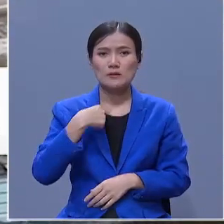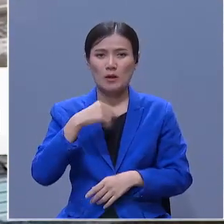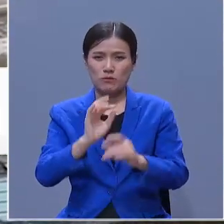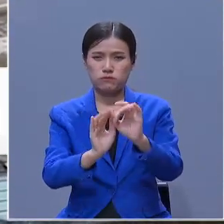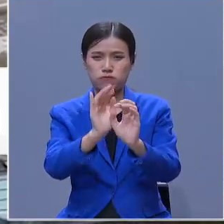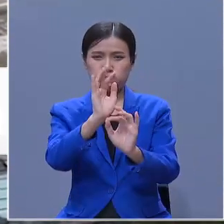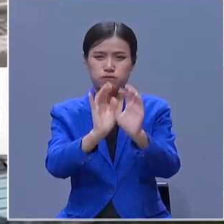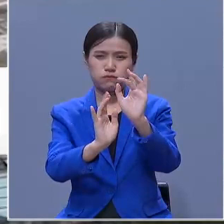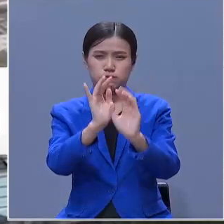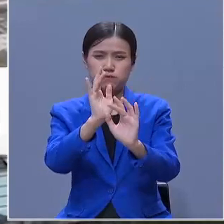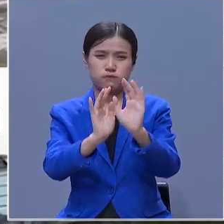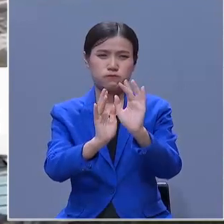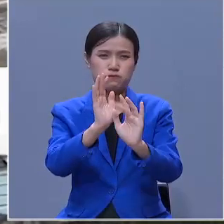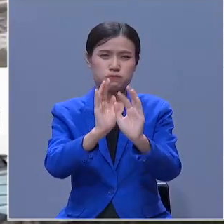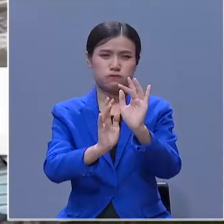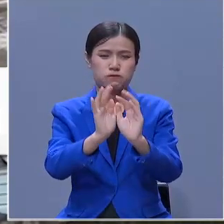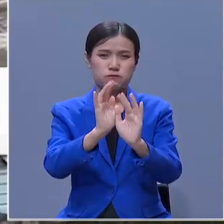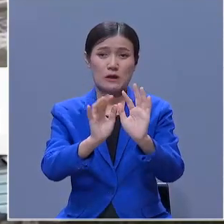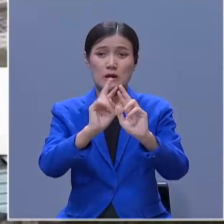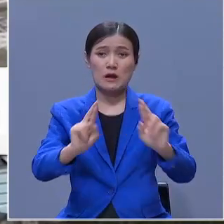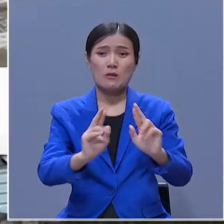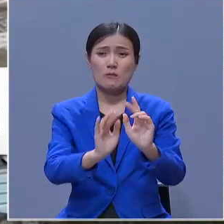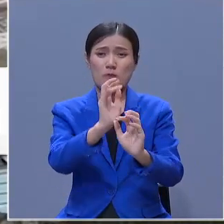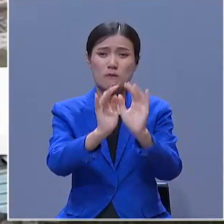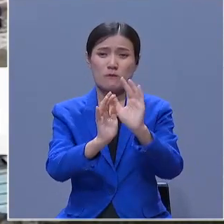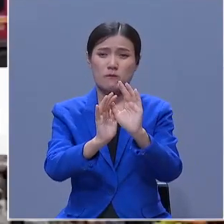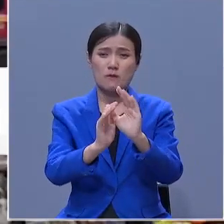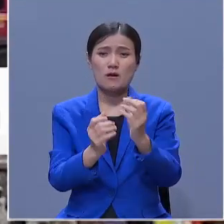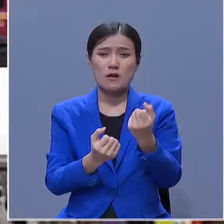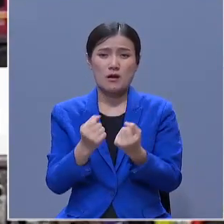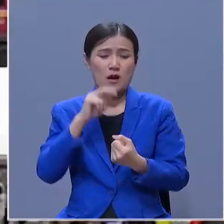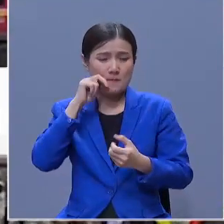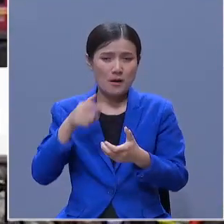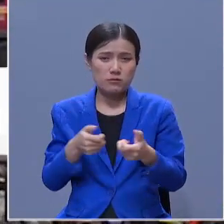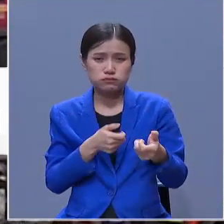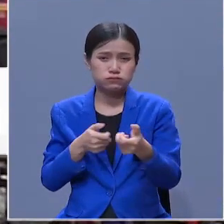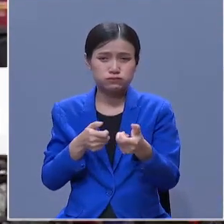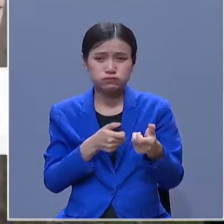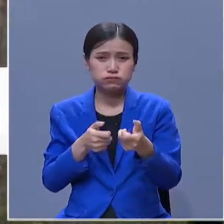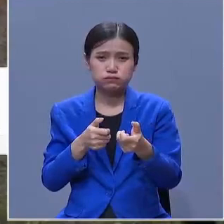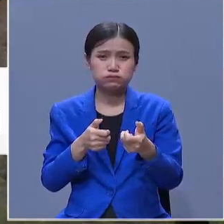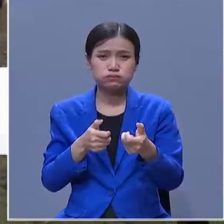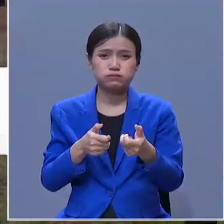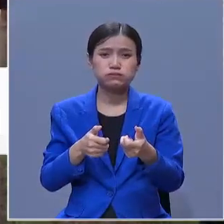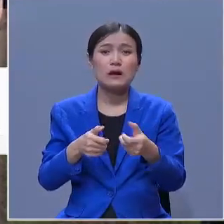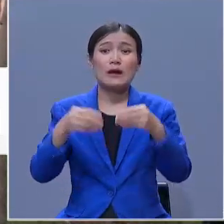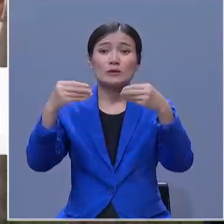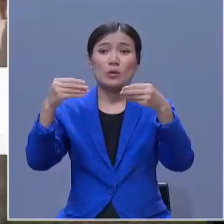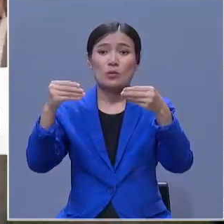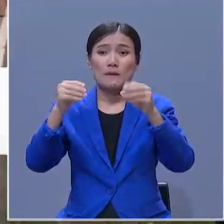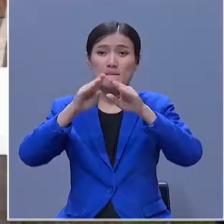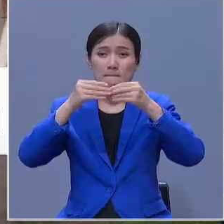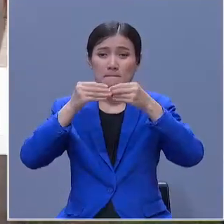ำพวยพุ่งออกมาจำนวนมากเจ้าหน้าที่ก็ต้องเร่งเข้าไปฉีดน้ำสกัดเพลิงมีการทุบกระจกของตัวอาคารนะครับเพื่อเร่งระบ